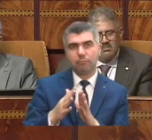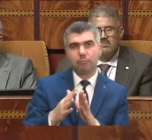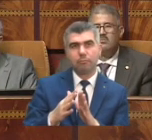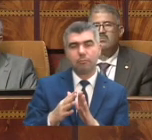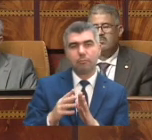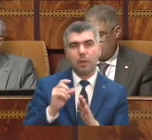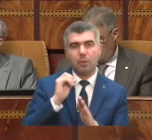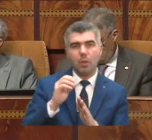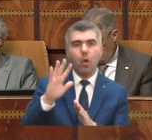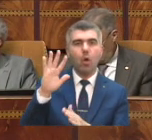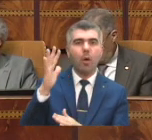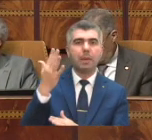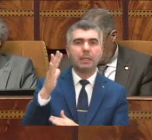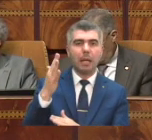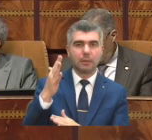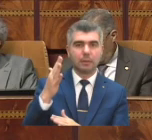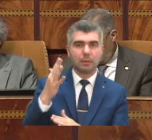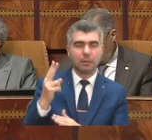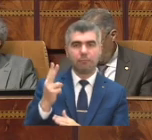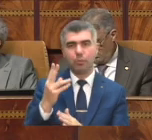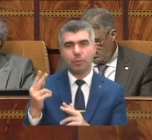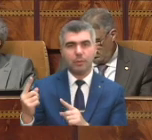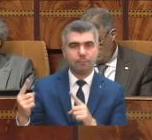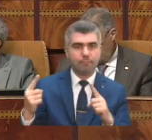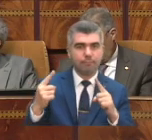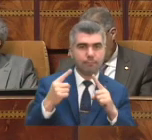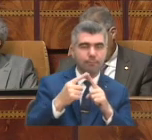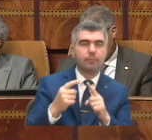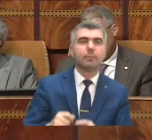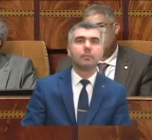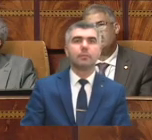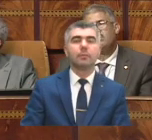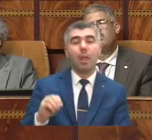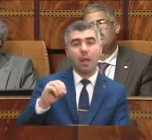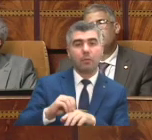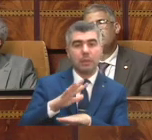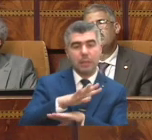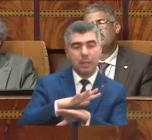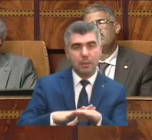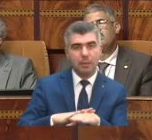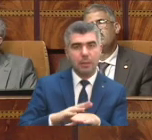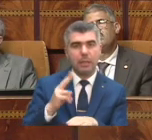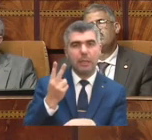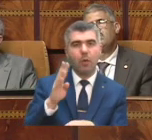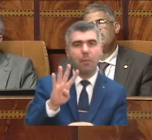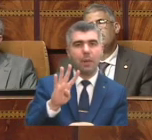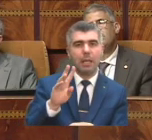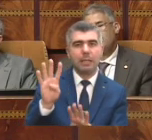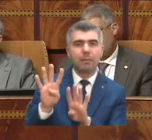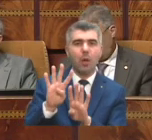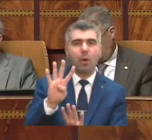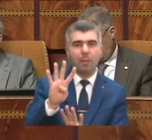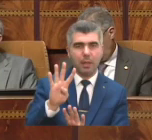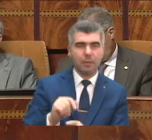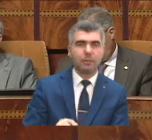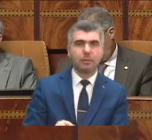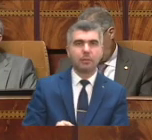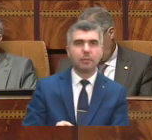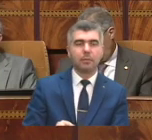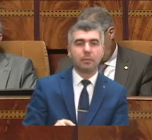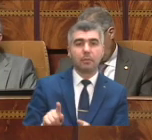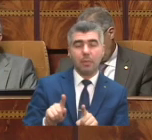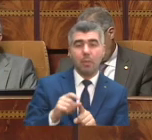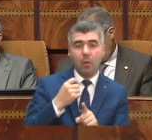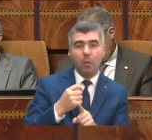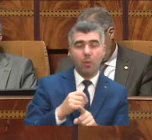إقليم الخميسات، بالإضافة إلى الطريق الجهوية 42/48 الرابطة ما بين سيدي حي الغرب